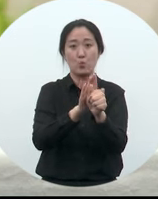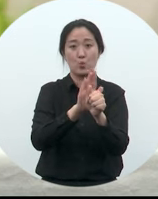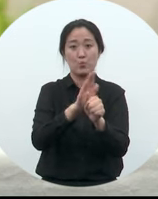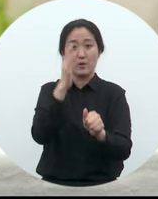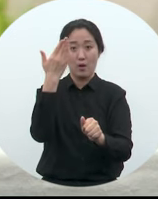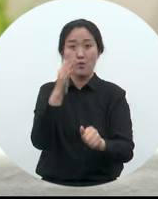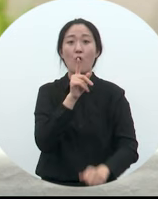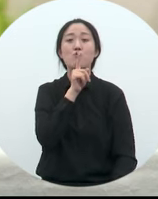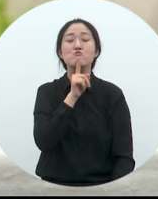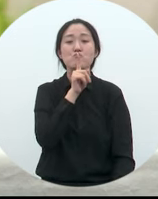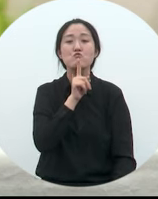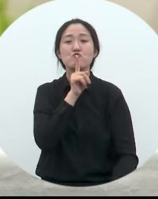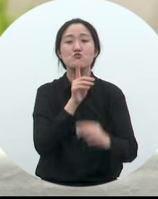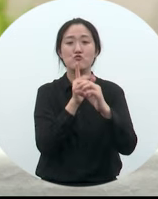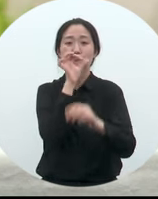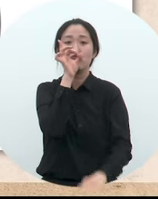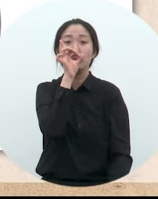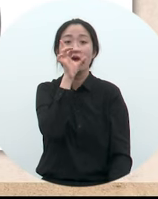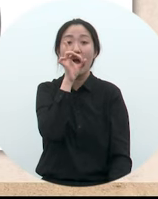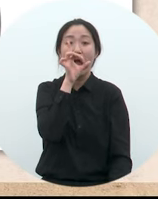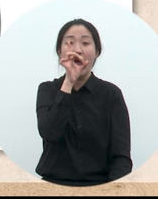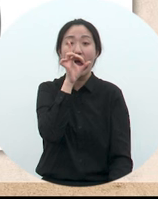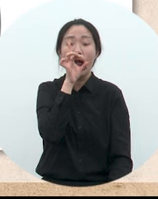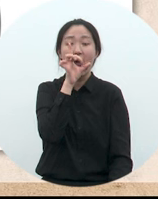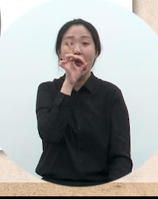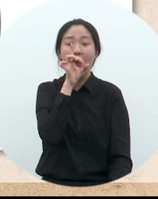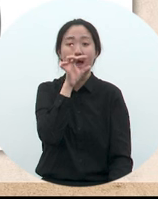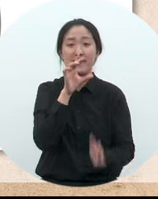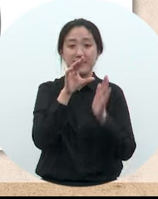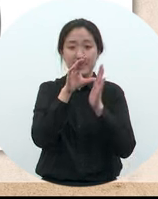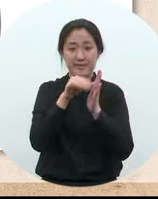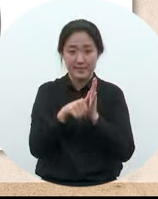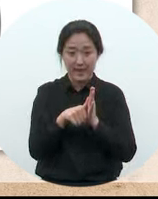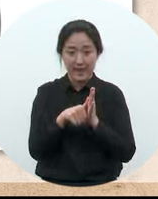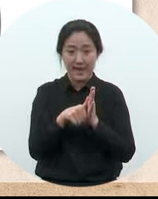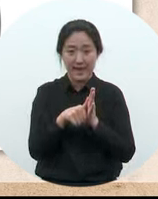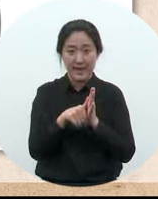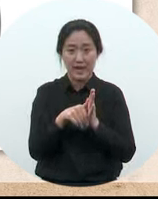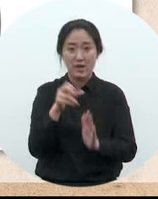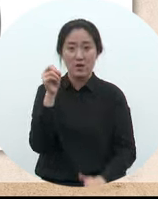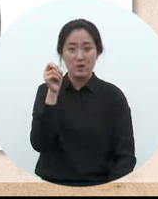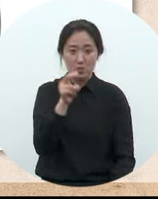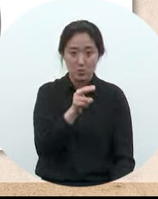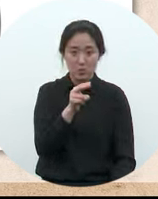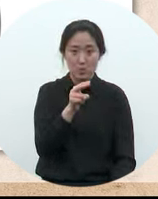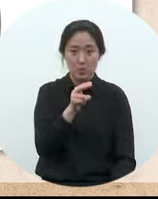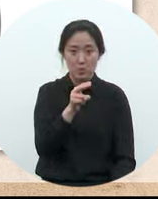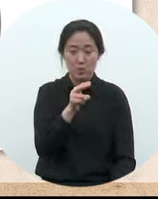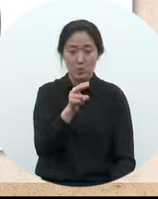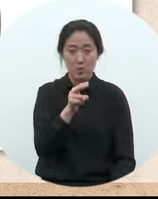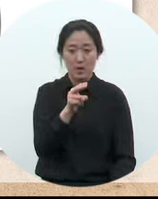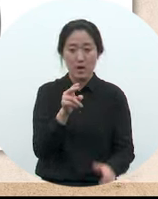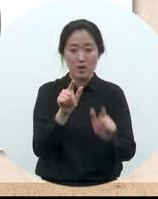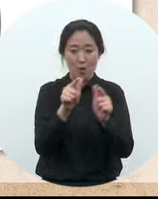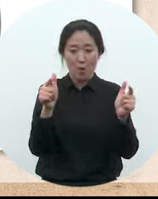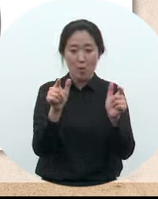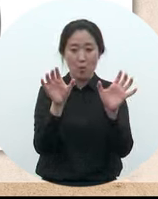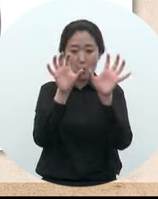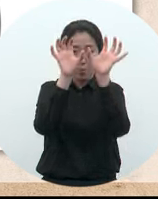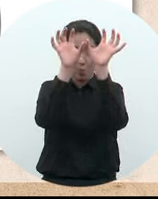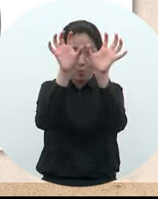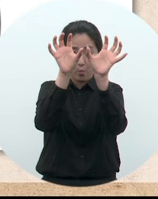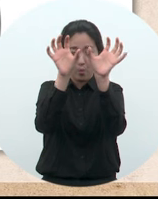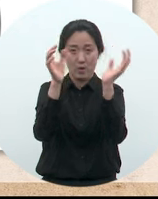해주면 도움이 되겠고요. 엉덩이 중간, 인도라는 경혈이죠. 오금 중간, 위중, 그리고 장딴지